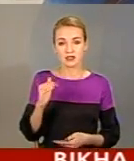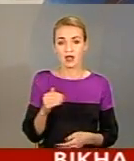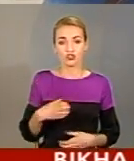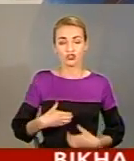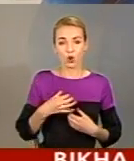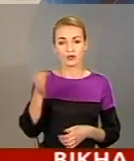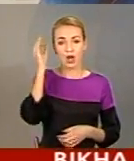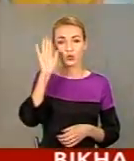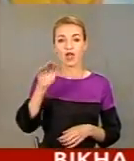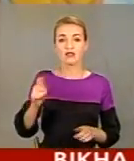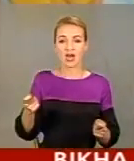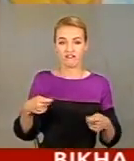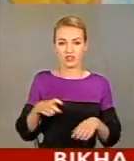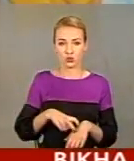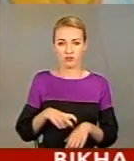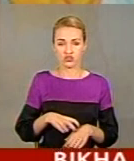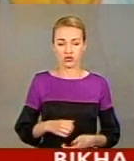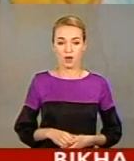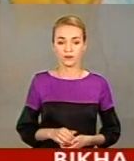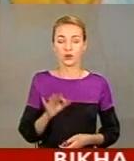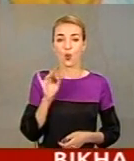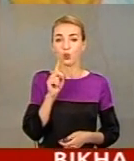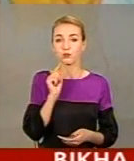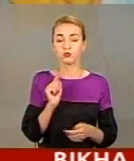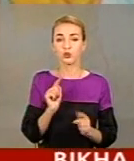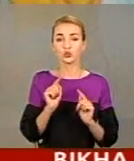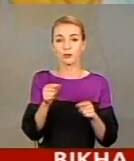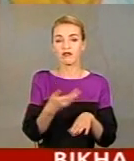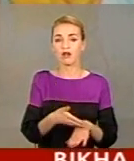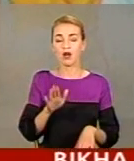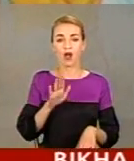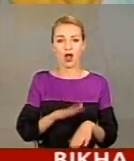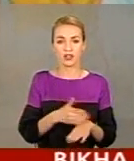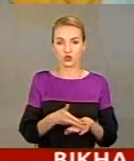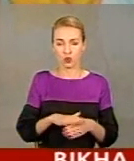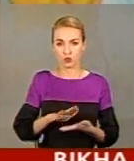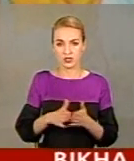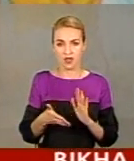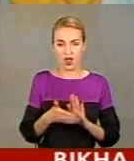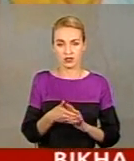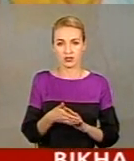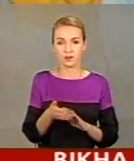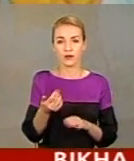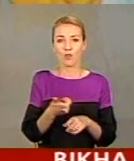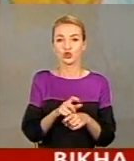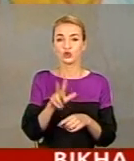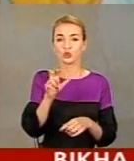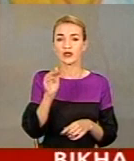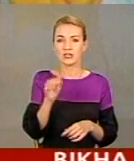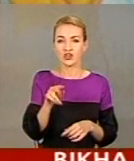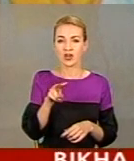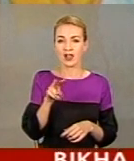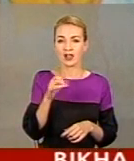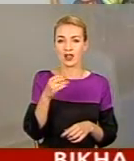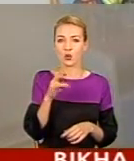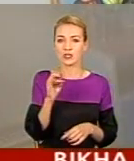навіть завідувачка. Він поступив в крайне тяжелому состоянии з гіперлейкоцитозом, більше 300 тисяч